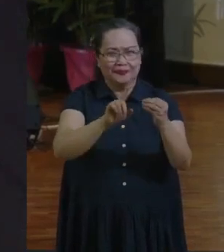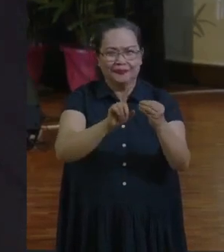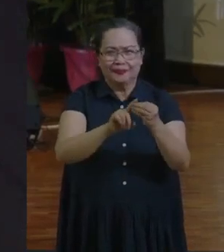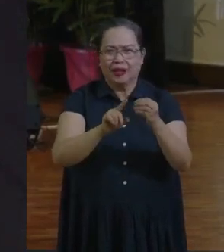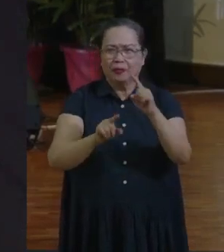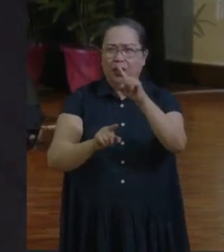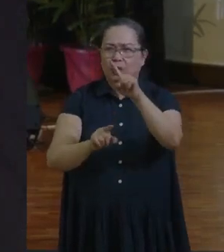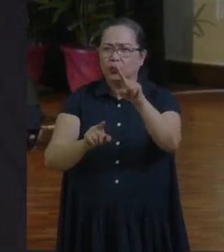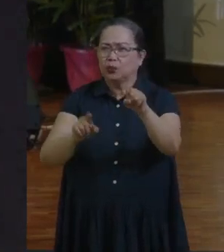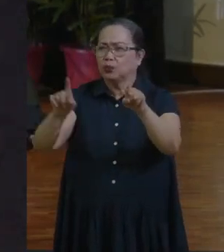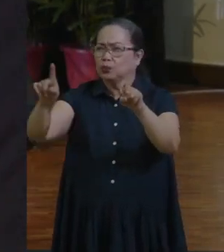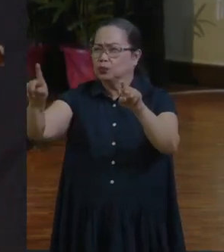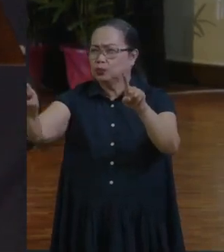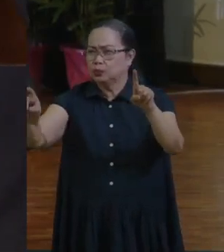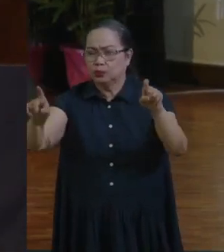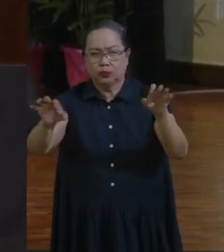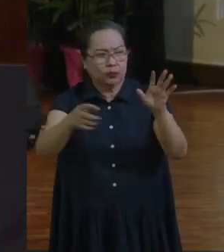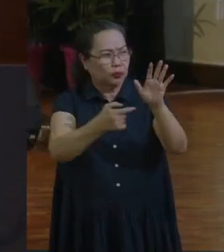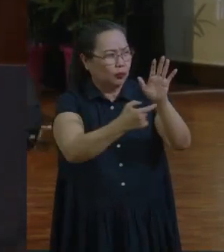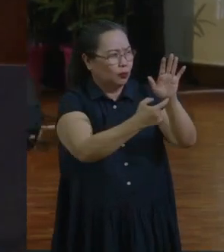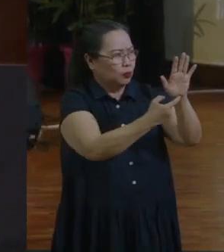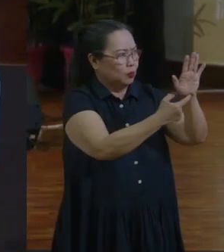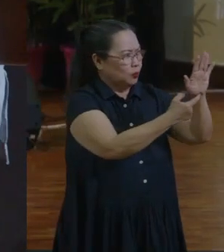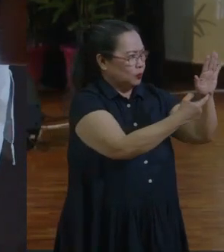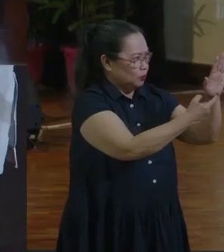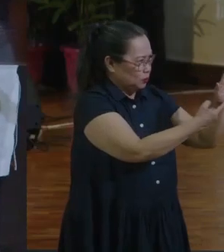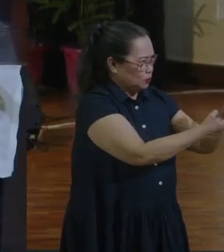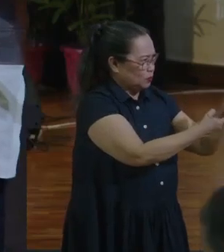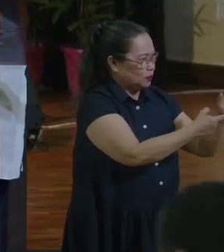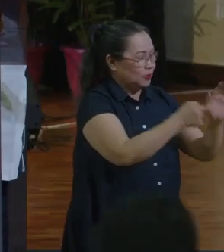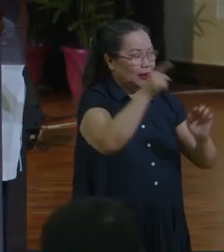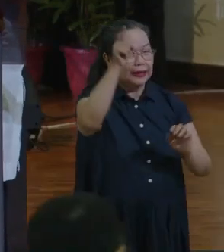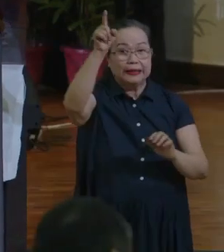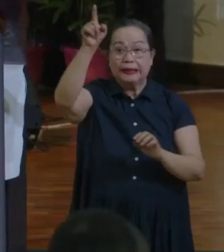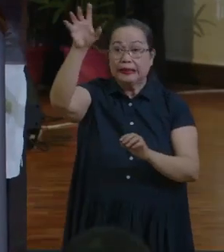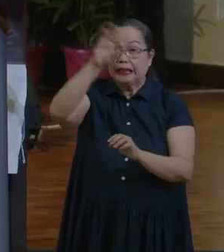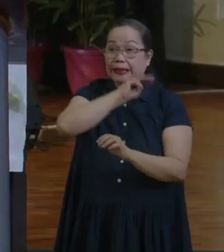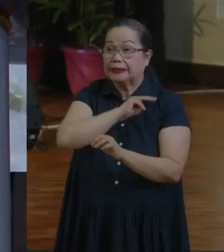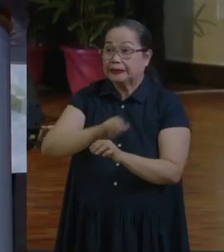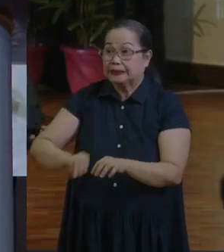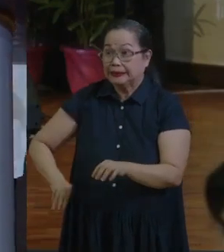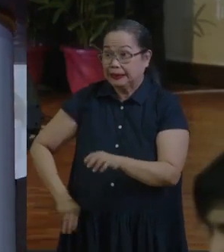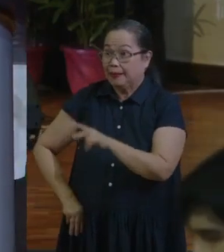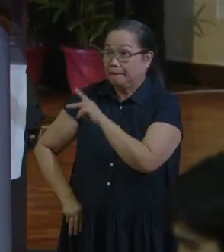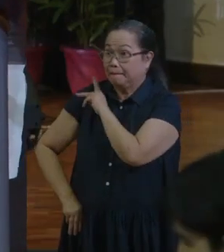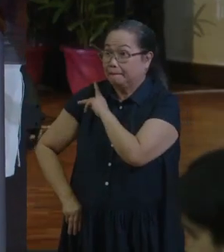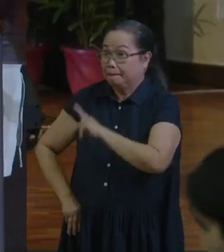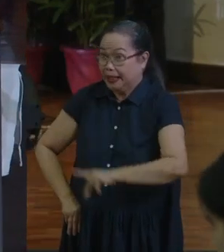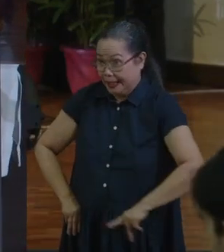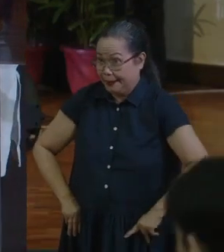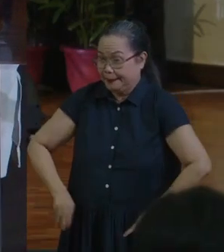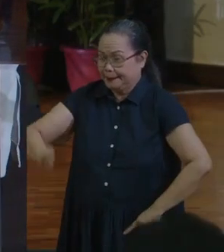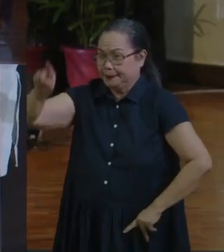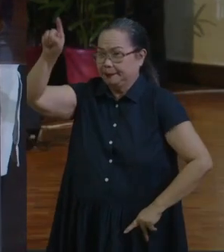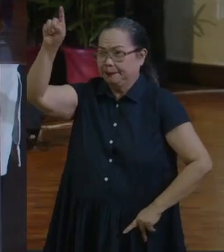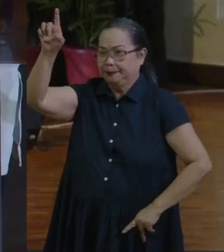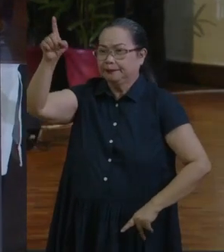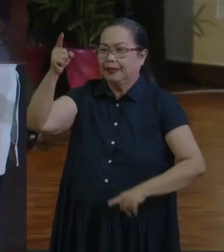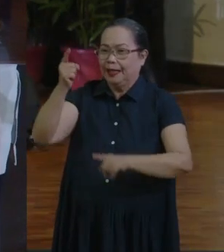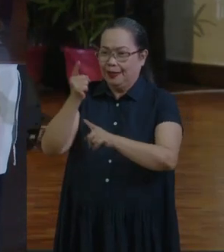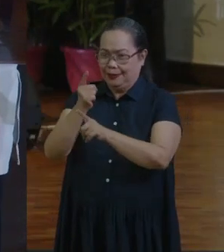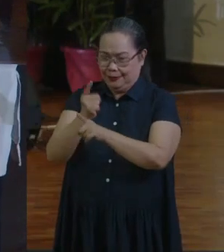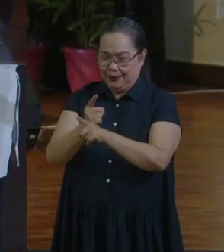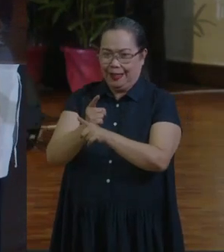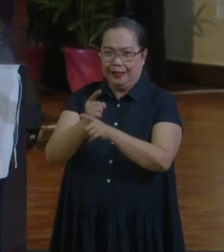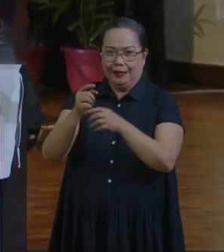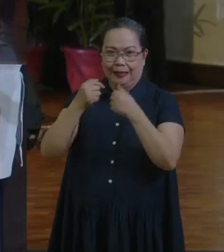Katanungan na Nagpahayag ng Pagka-Mesyas ni Kristo Jesus. Ang katanungan